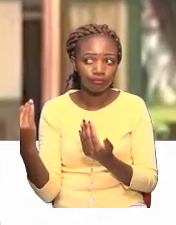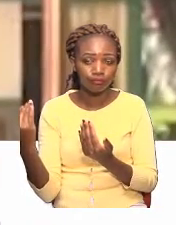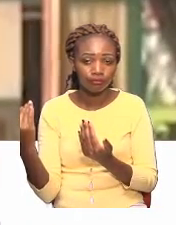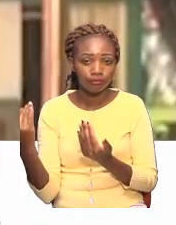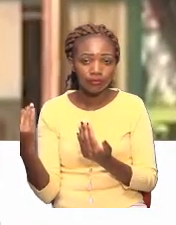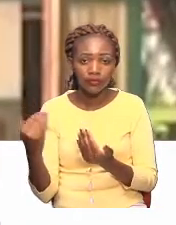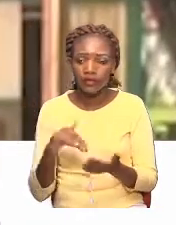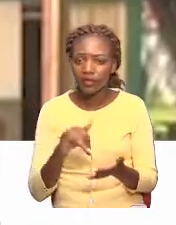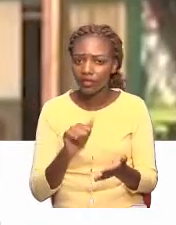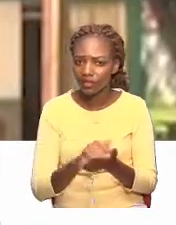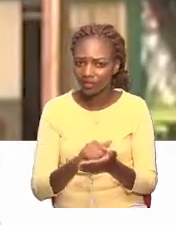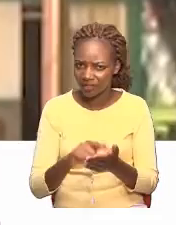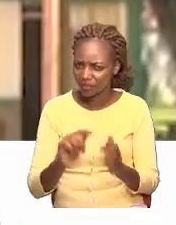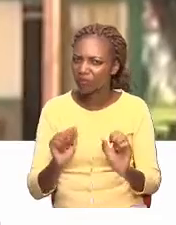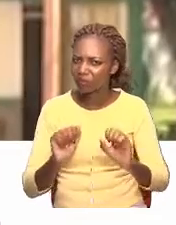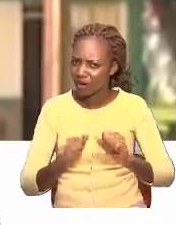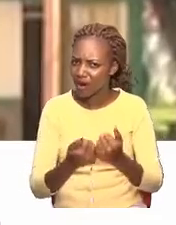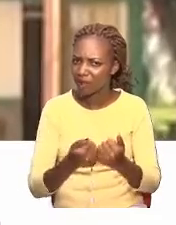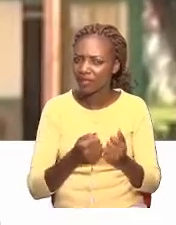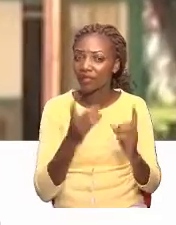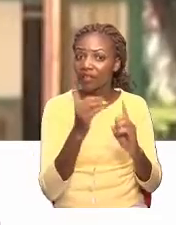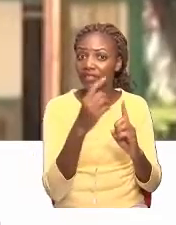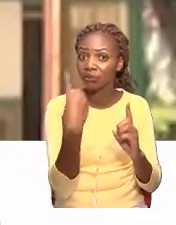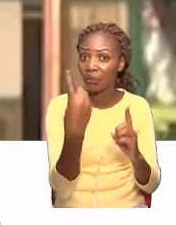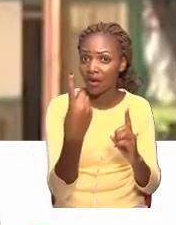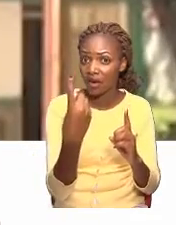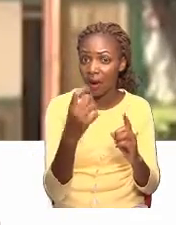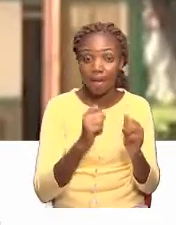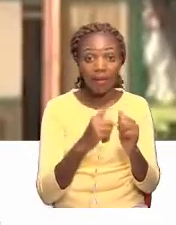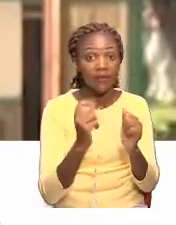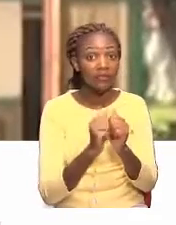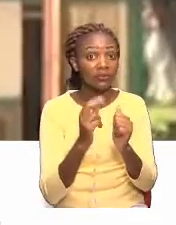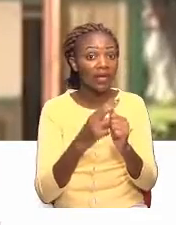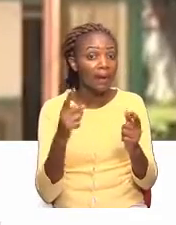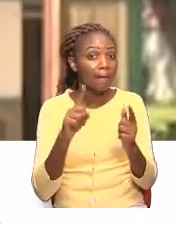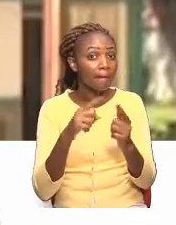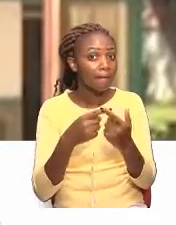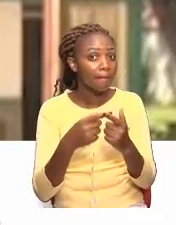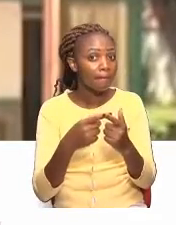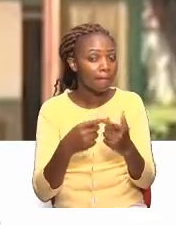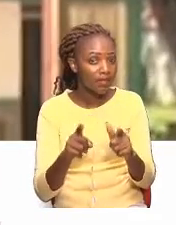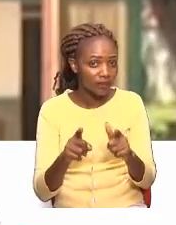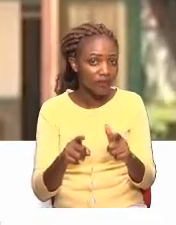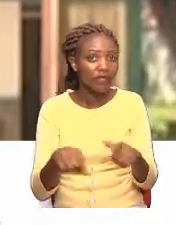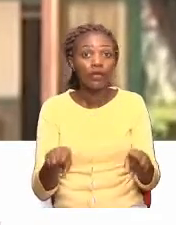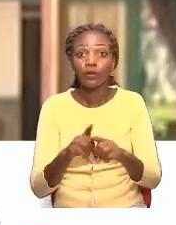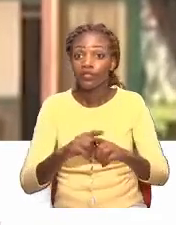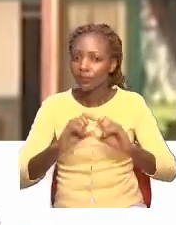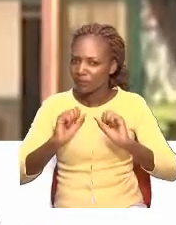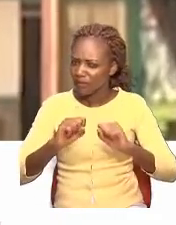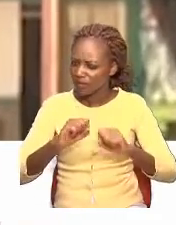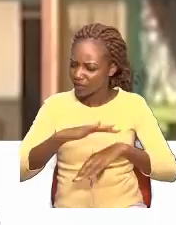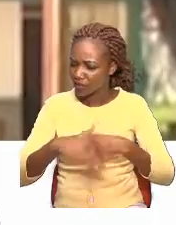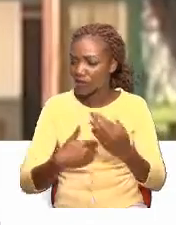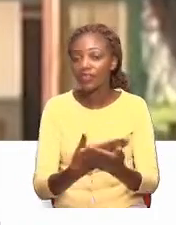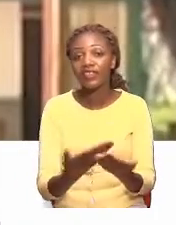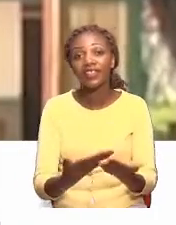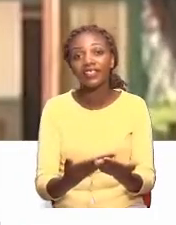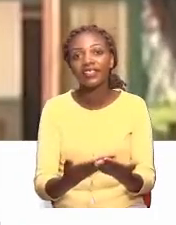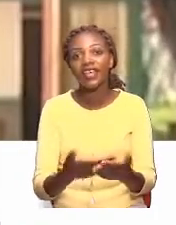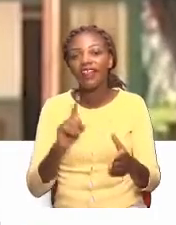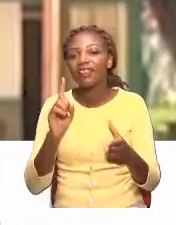deemberarehe Moja lakini kufikia Leo haijafunguliwa tulikubaliana Kila kitu Leo